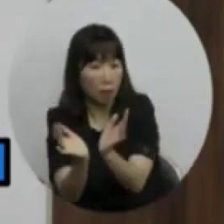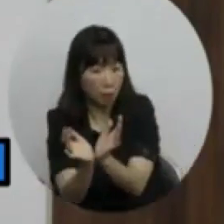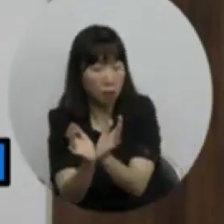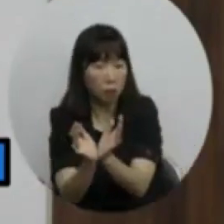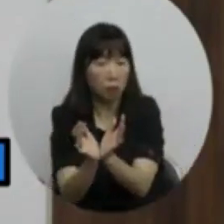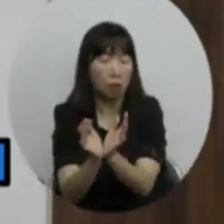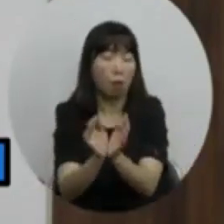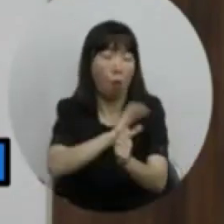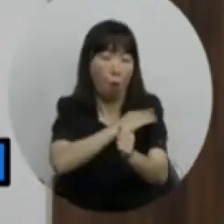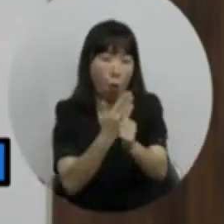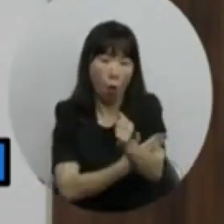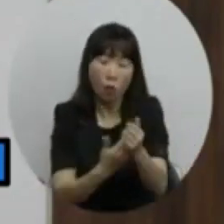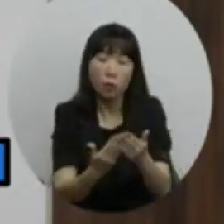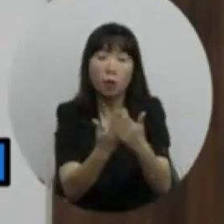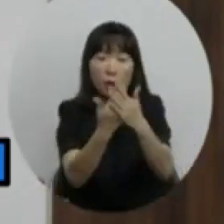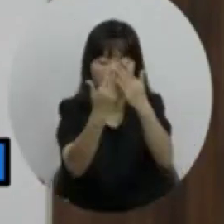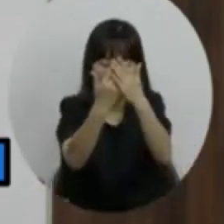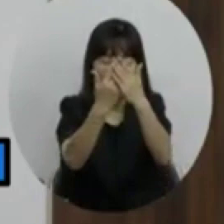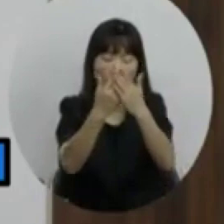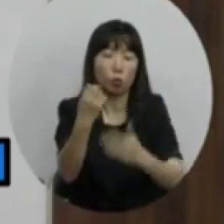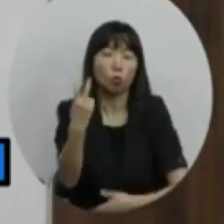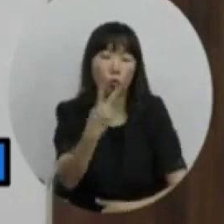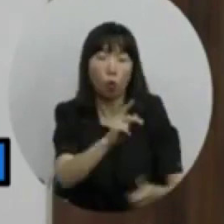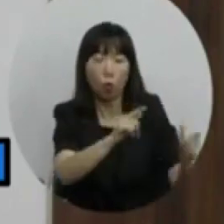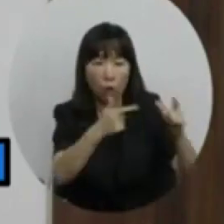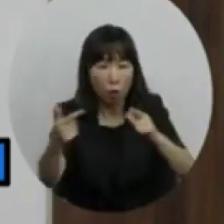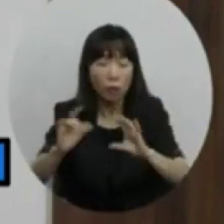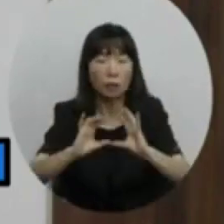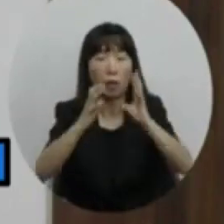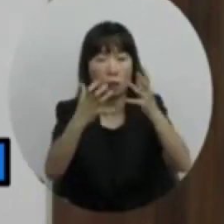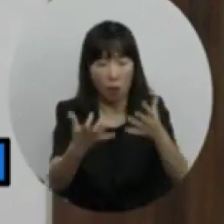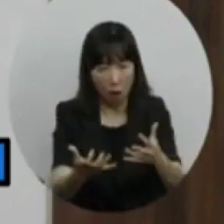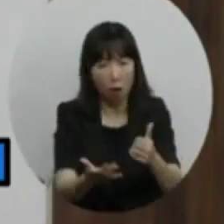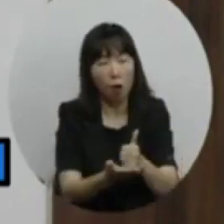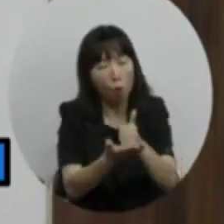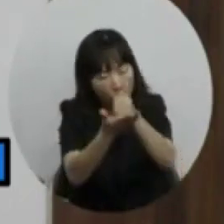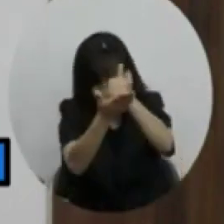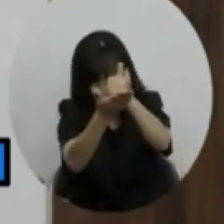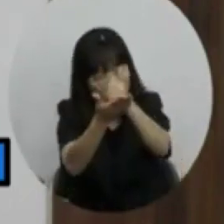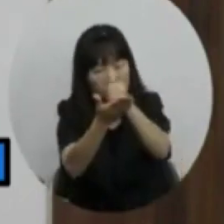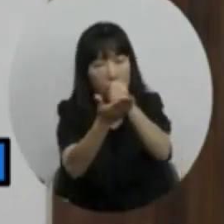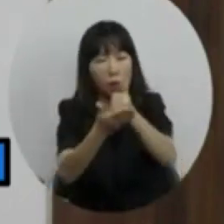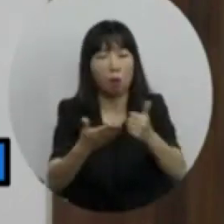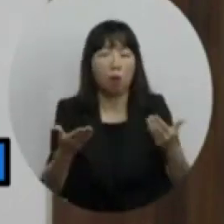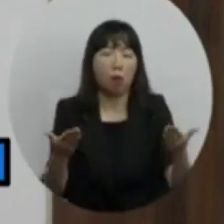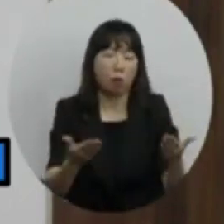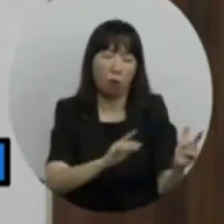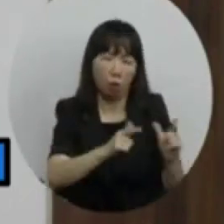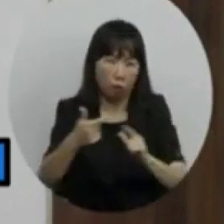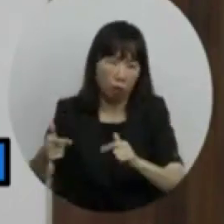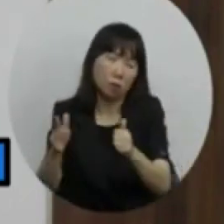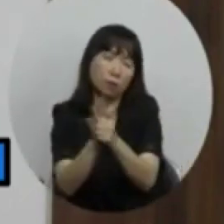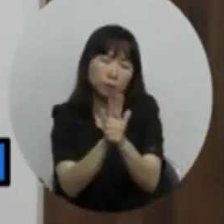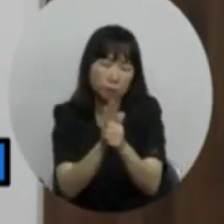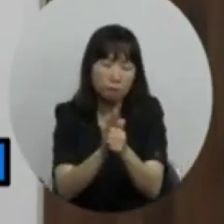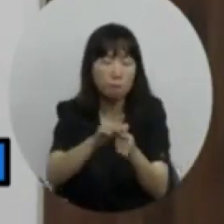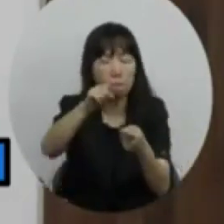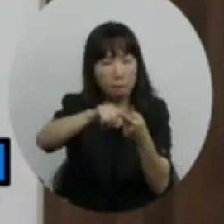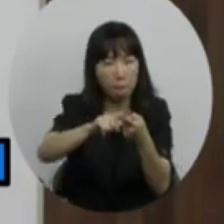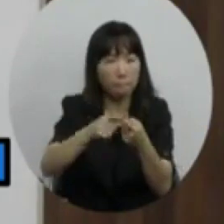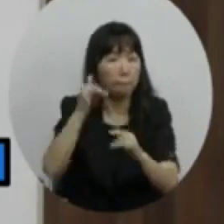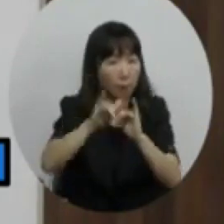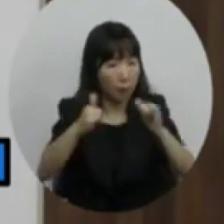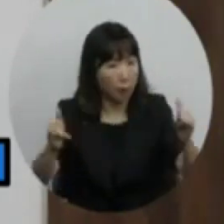등 사회적으로 취약하고 국가 언론인분들에 대한 예우와 처우 개선을 위해서 사람 살기 좋은